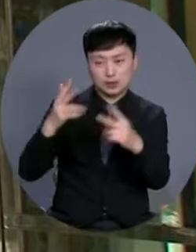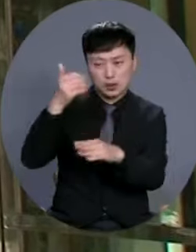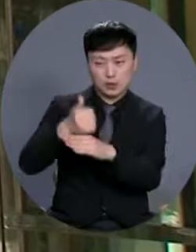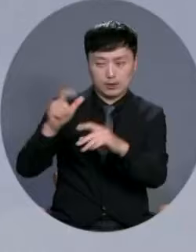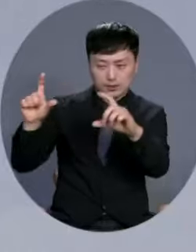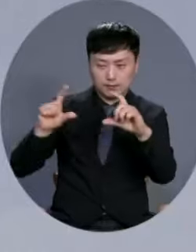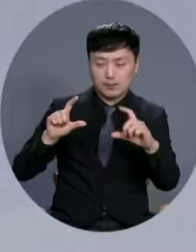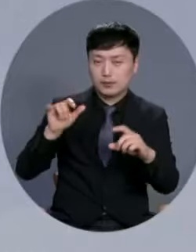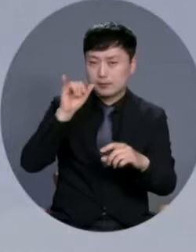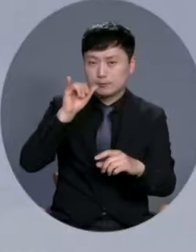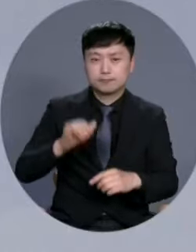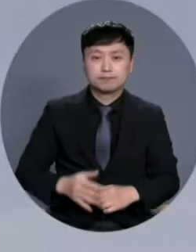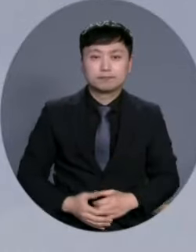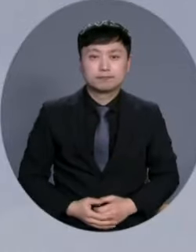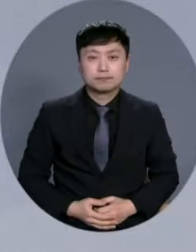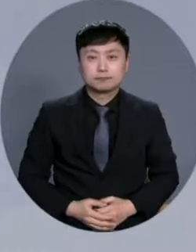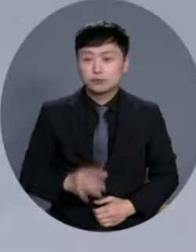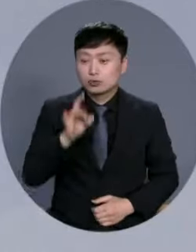결과가 나왔습니다.